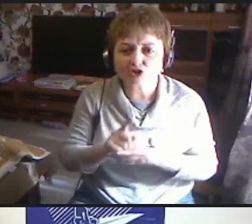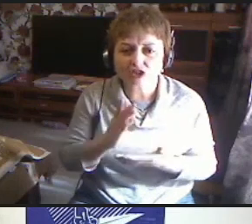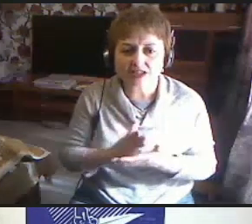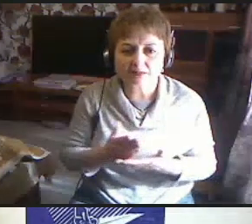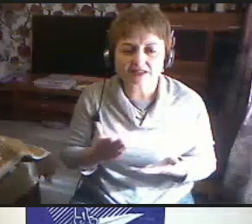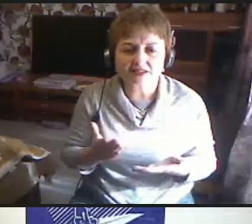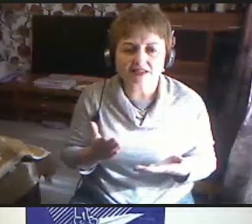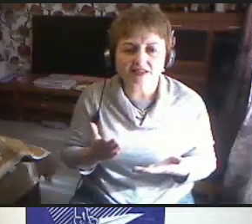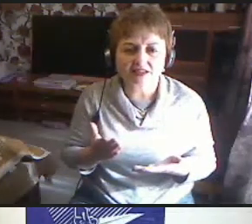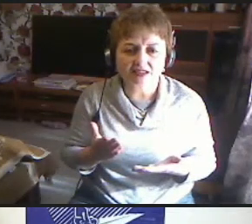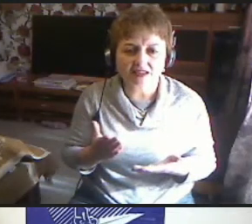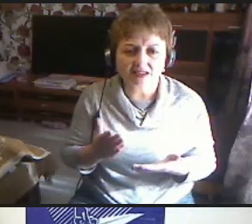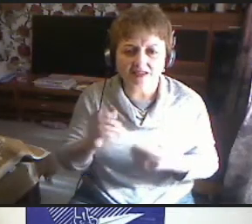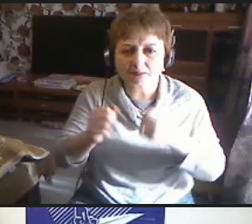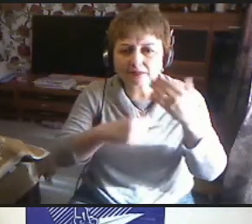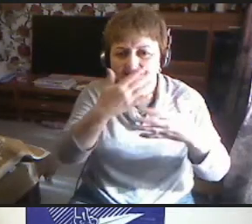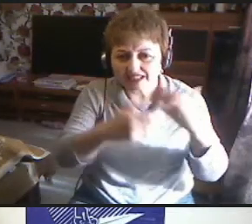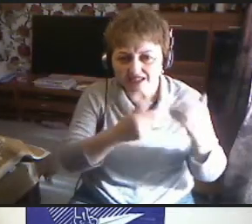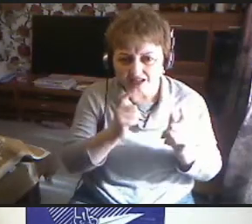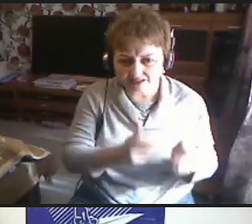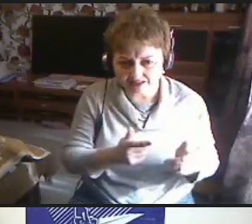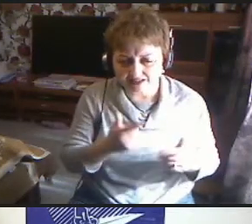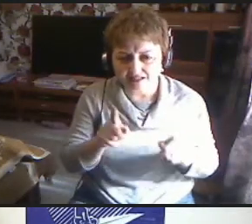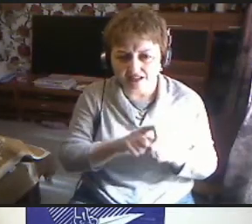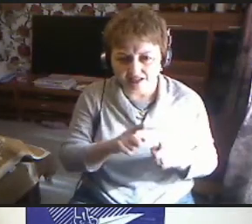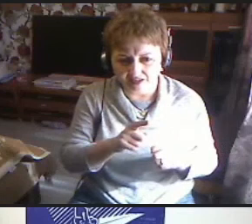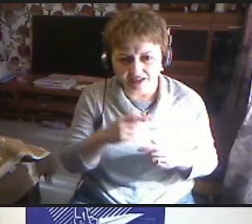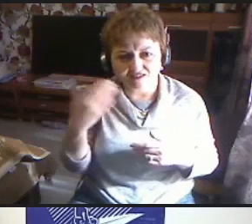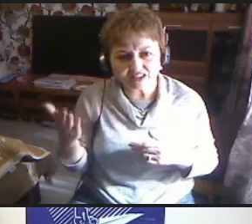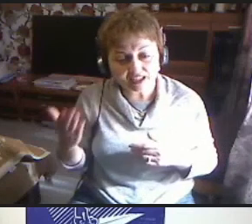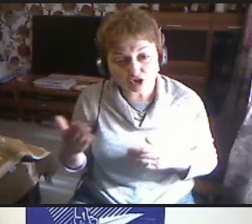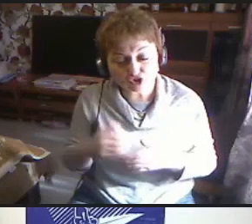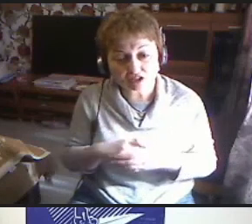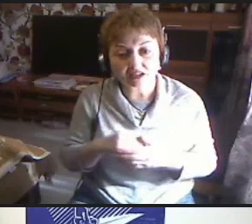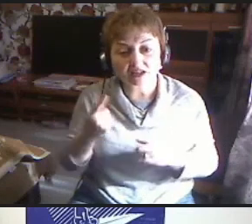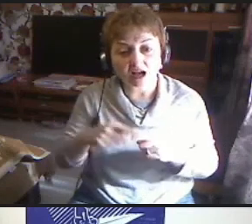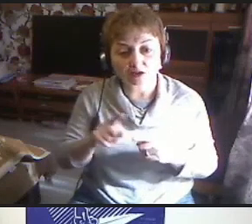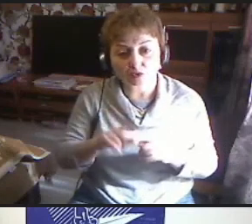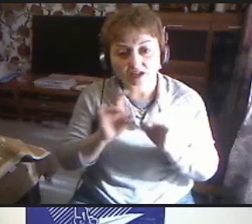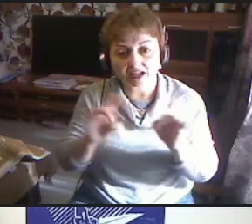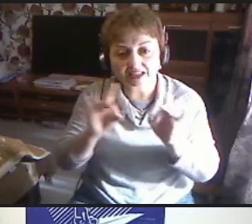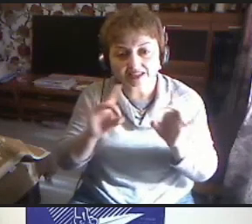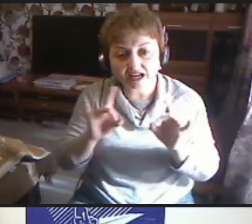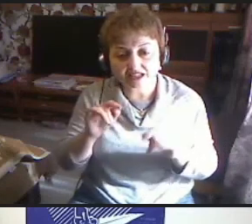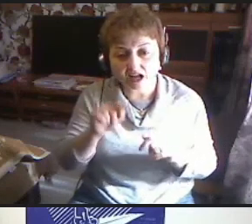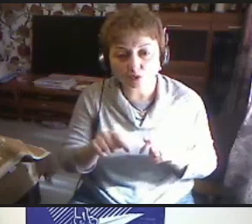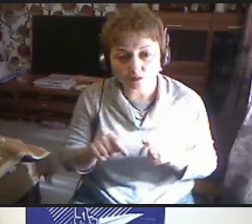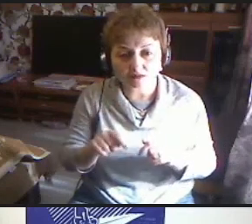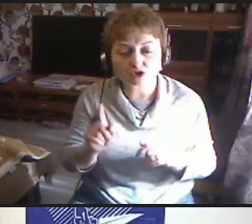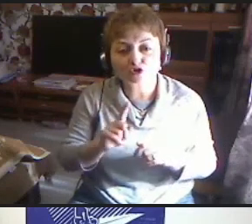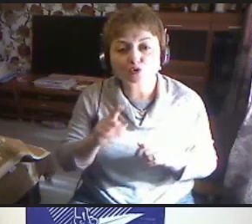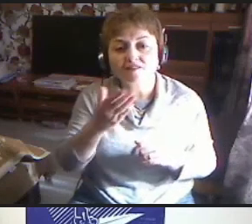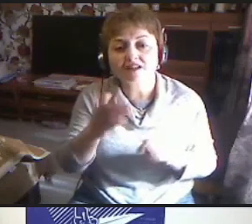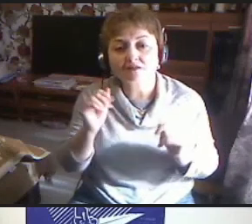иметь презентации, такие внешние, которые рассказывают о том, что вы можете делать, как